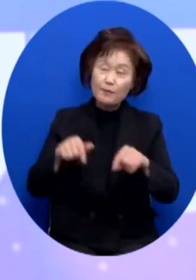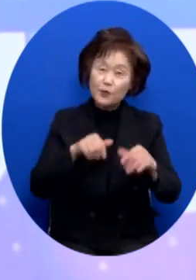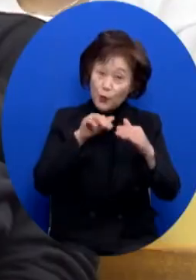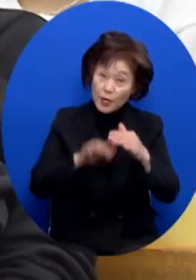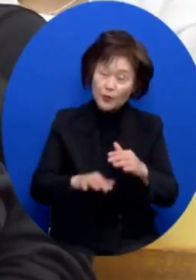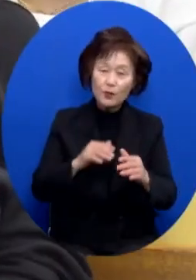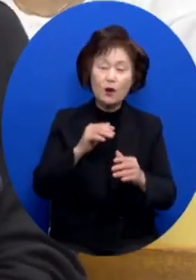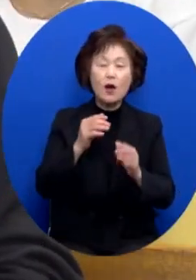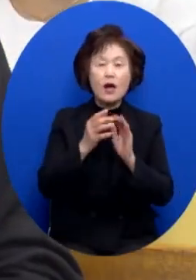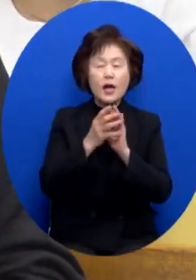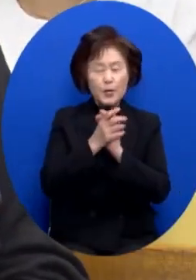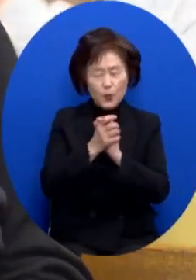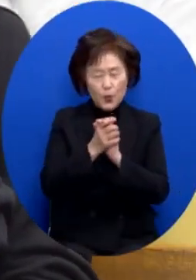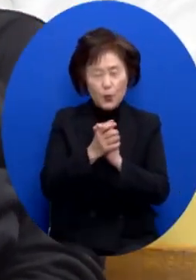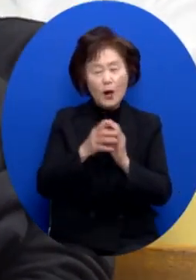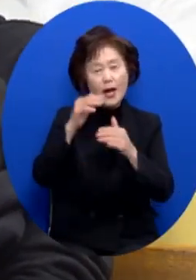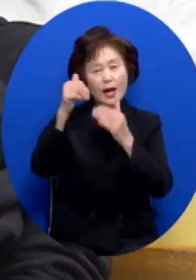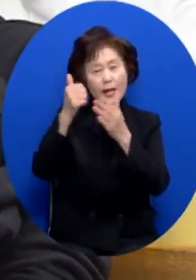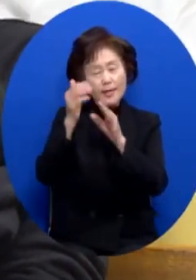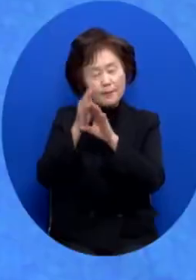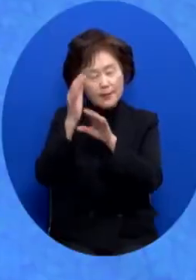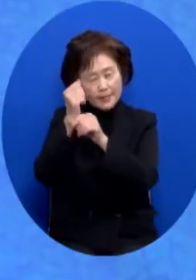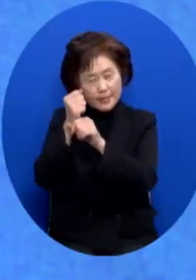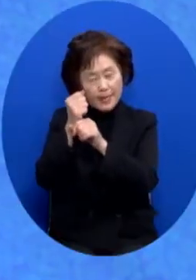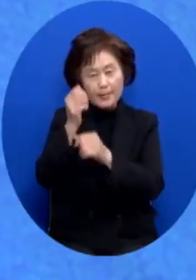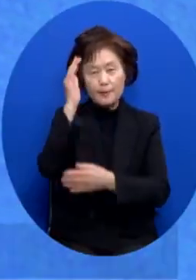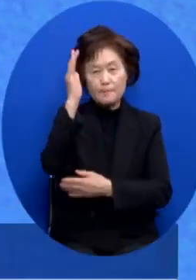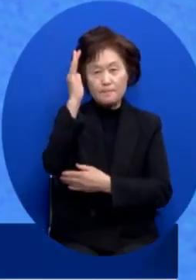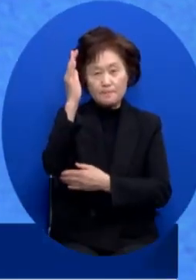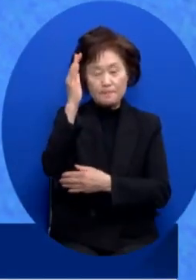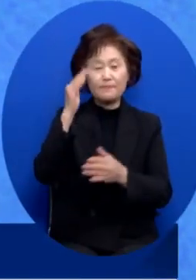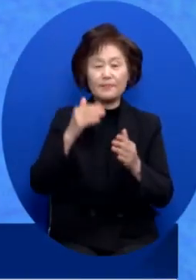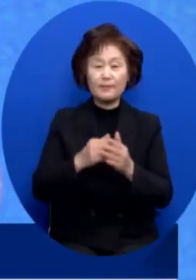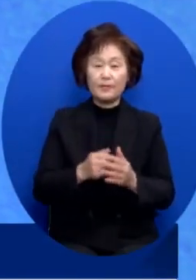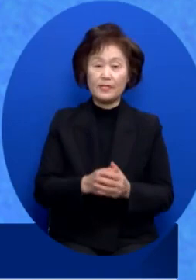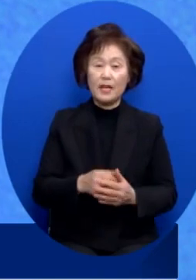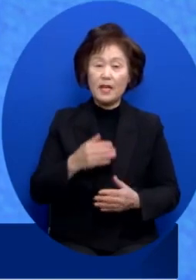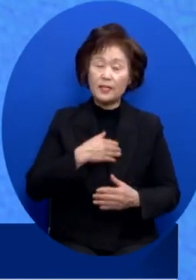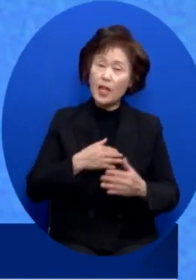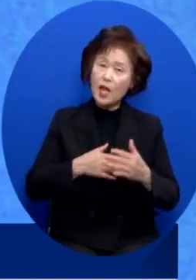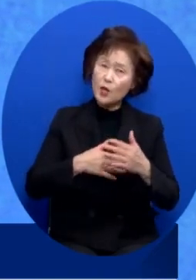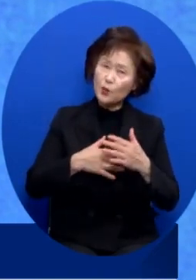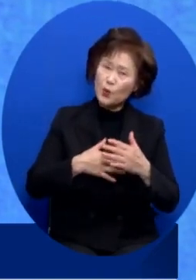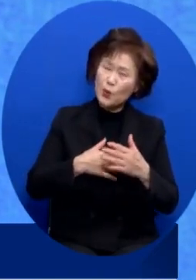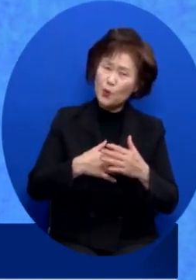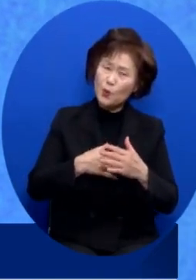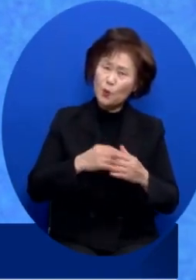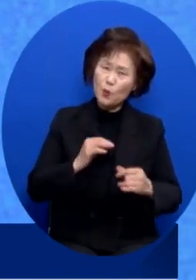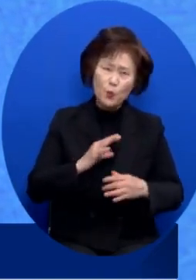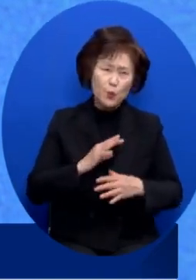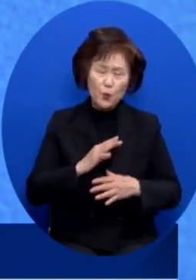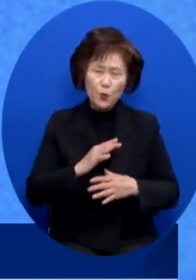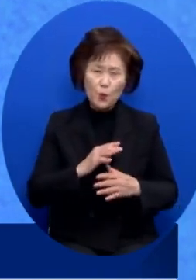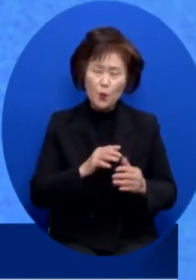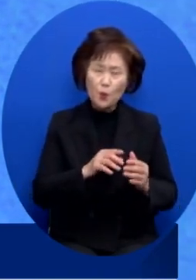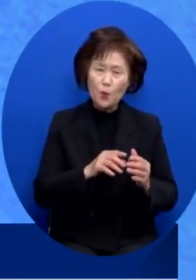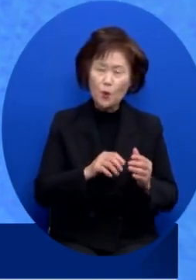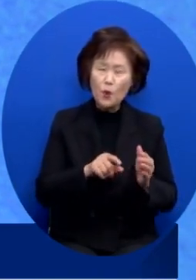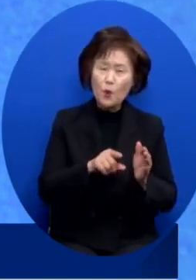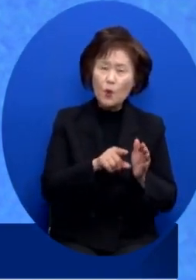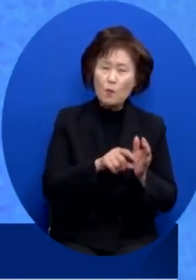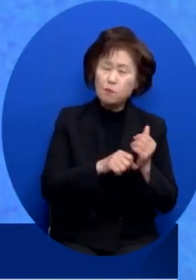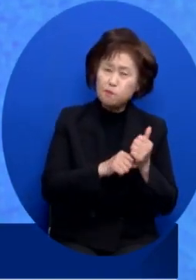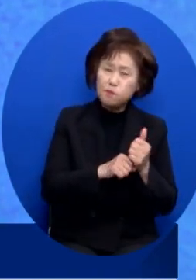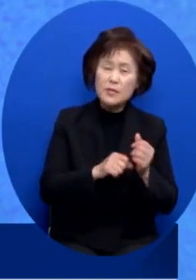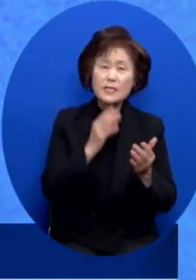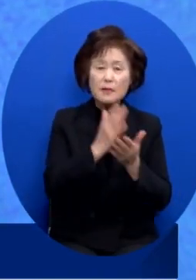하나님을 의지하자고 강조했습니다. 그러나 내 두려움을 의지하는 게 아니라 그분의 말씀을 의지하고 걸어가는 거예요.